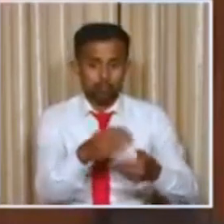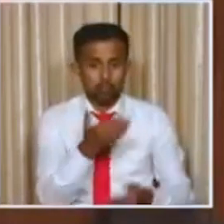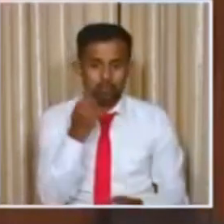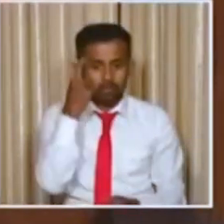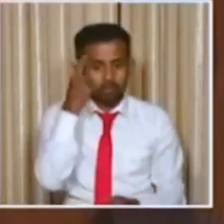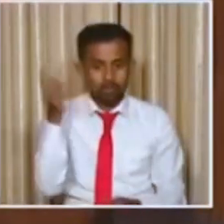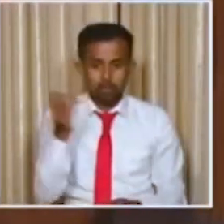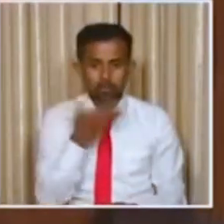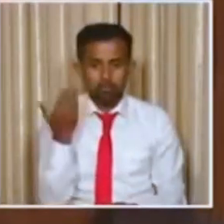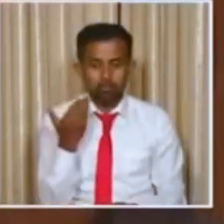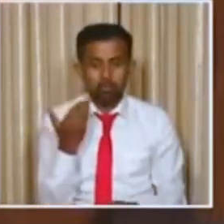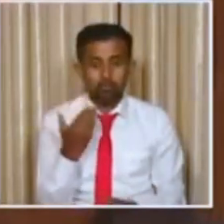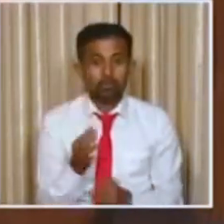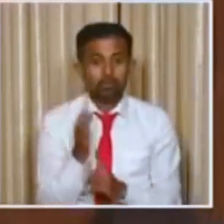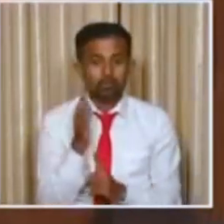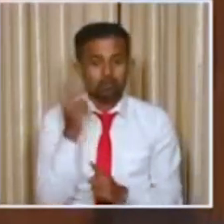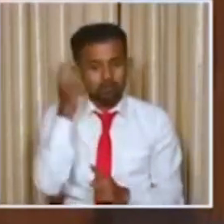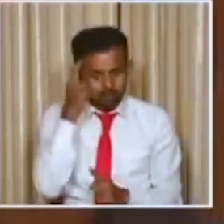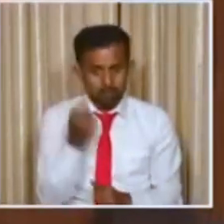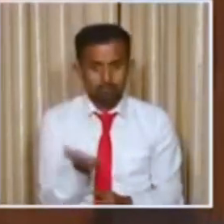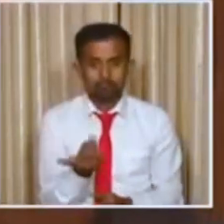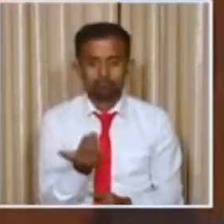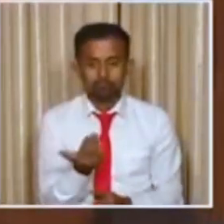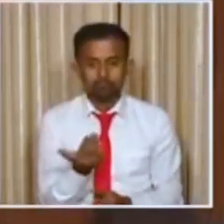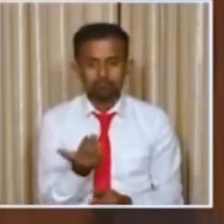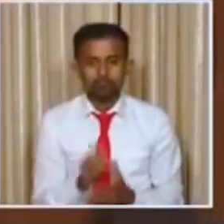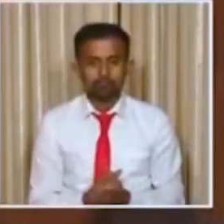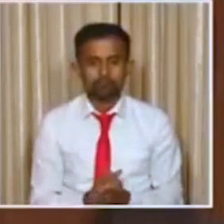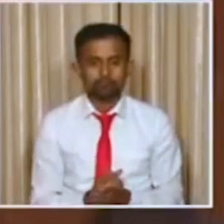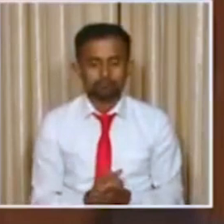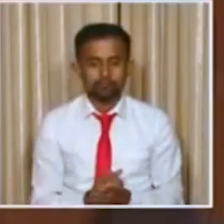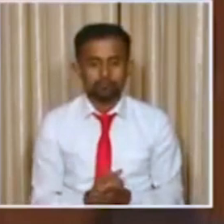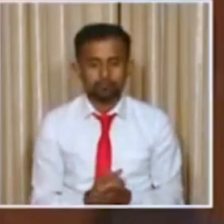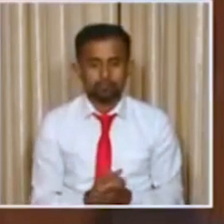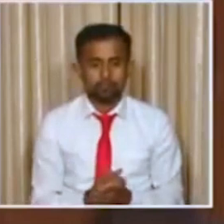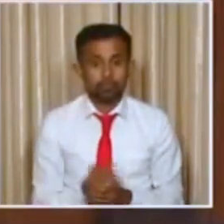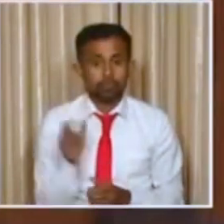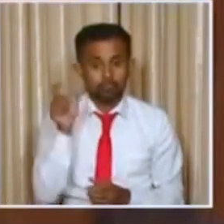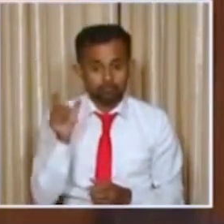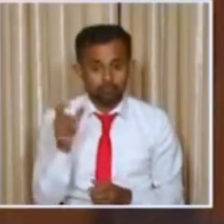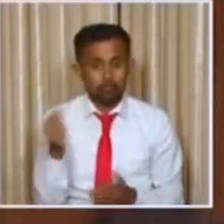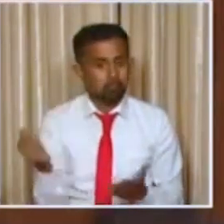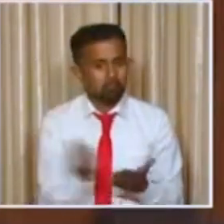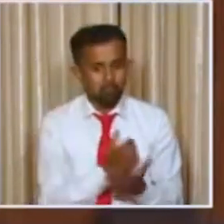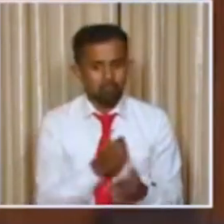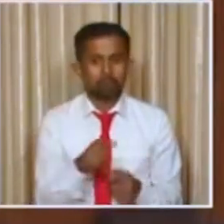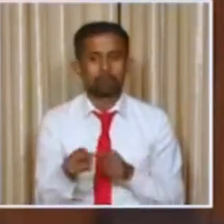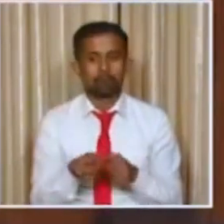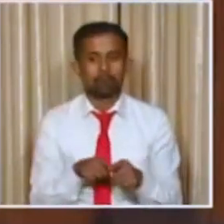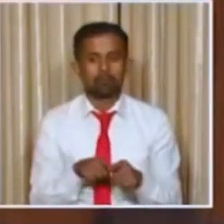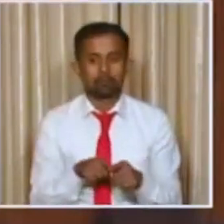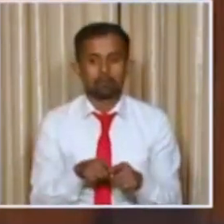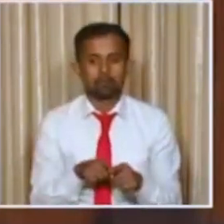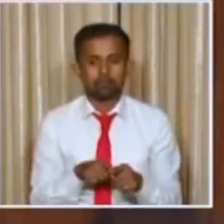வேண்டும். இந்த ஜனாதிபதிக்கு இந்த நாட்டிலே அவரும் அழிந்து போற அளவுக்கு தான் அவருடைய செயல்பாடுகள் அமையும். அவ்வாறாக அவர் எங்களை ஏமாத்த முயற்சித்தார்